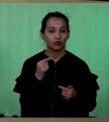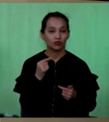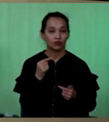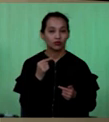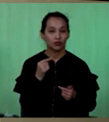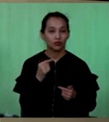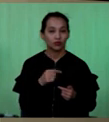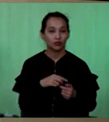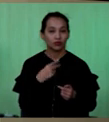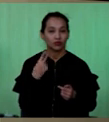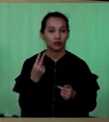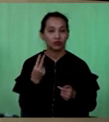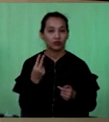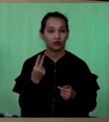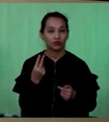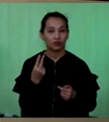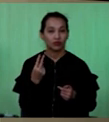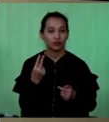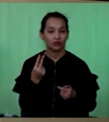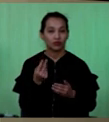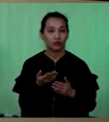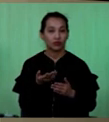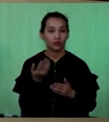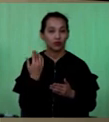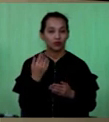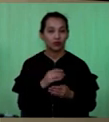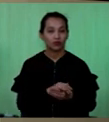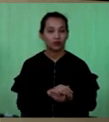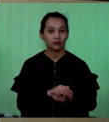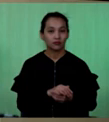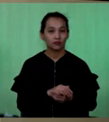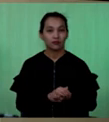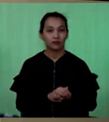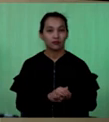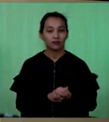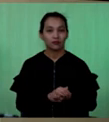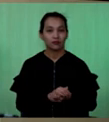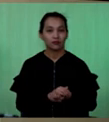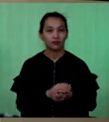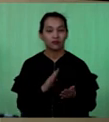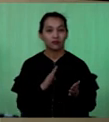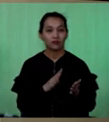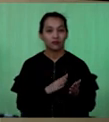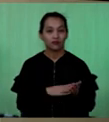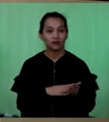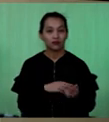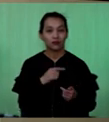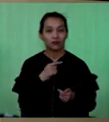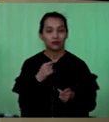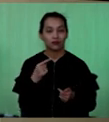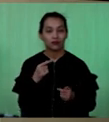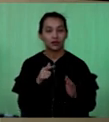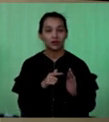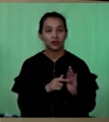o'rikning ballasida turgan 2 kilogramlik toshni ayirib olaman. 9 kilogram bilan 2